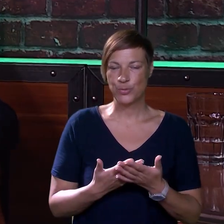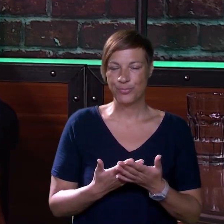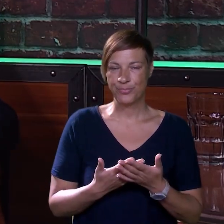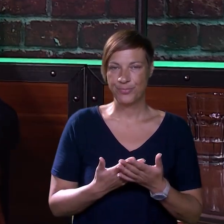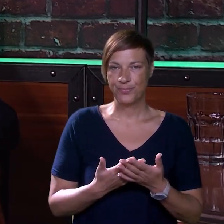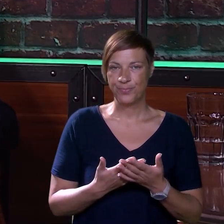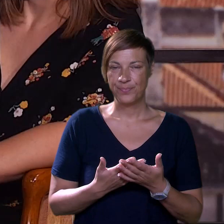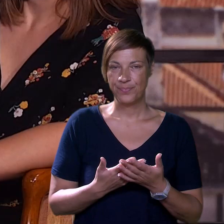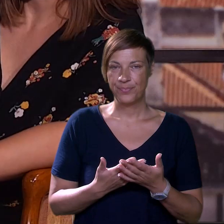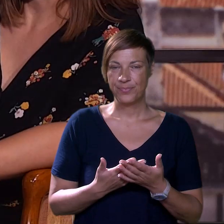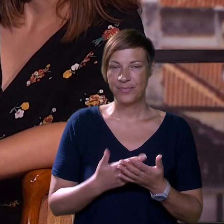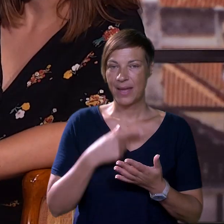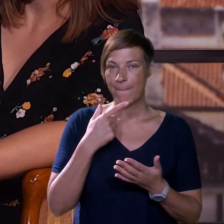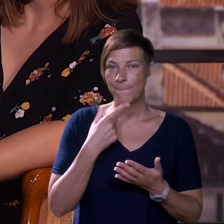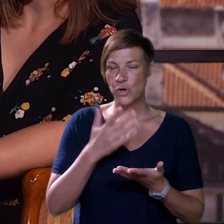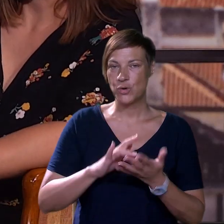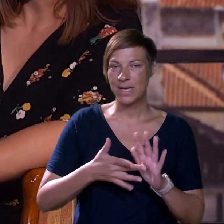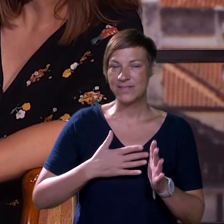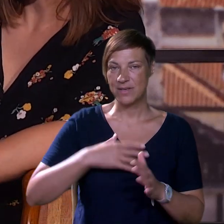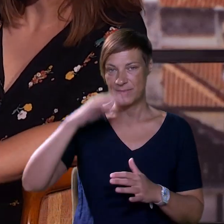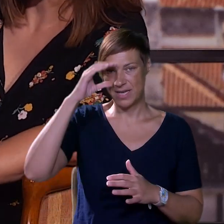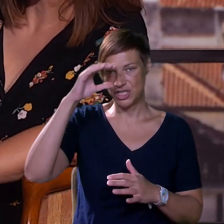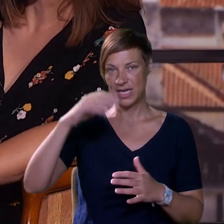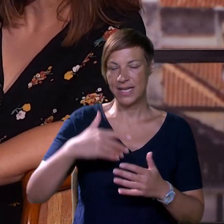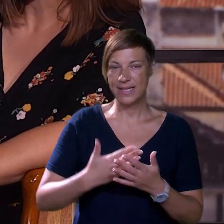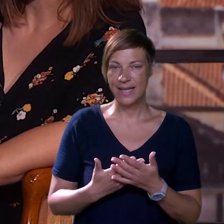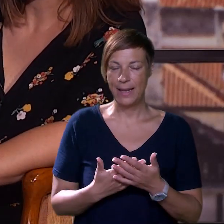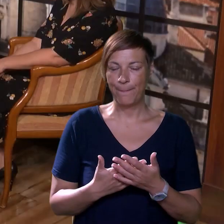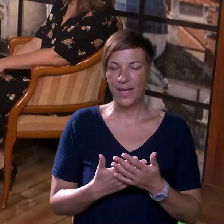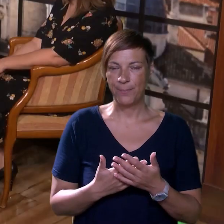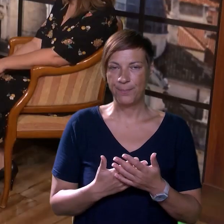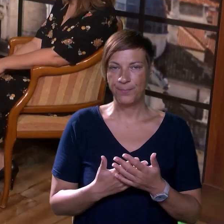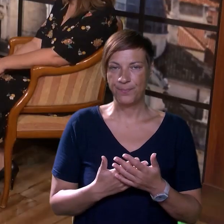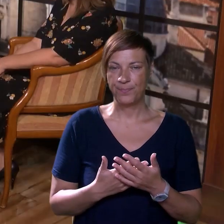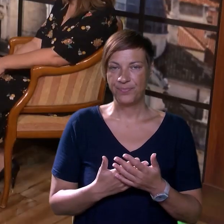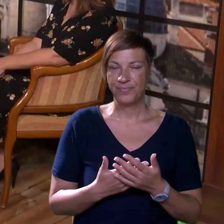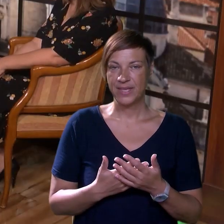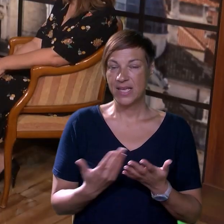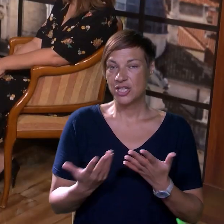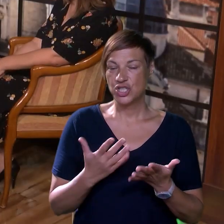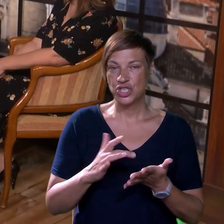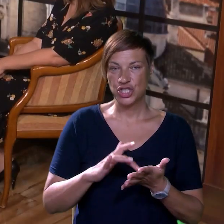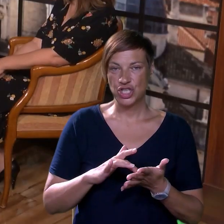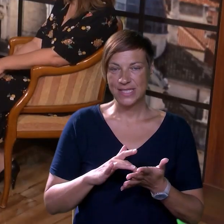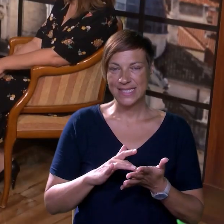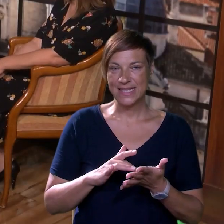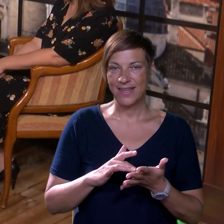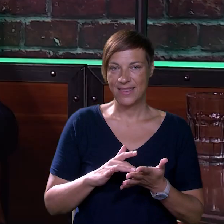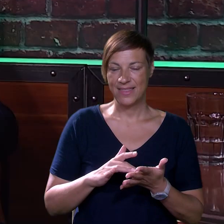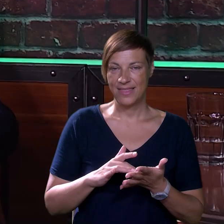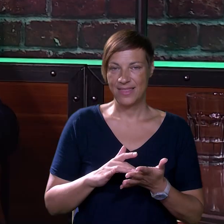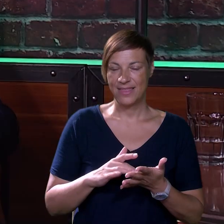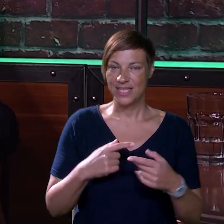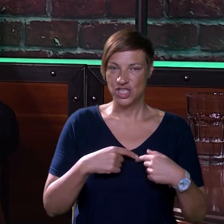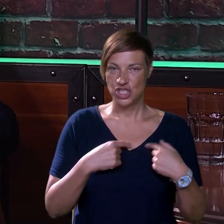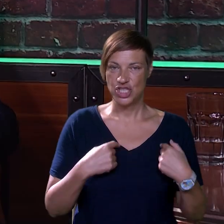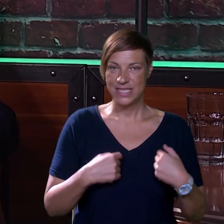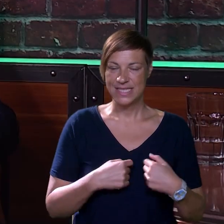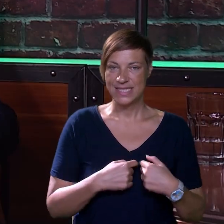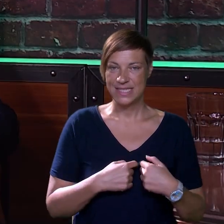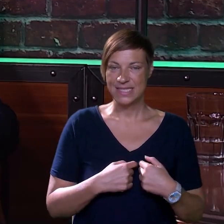bila. Poruka svim našim gledateljima? A ništa što se tiče